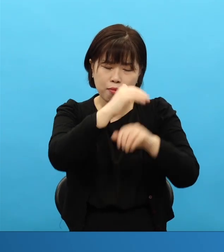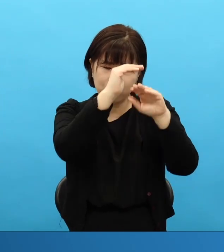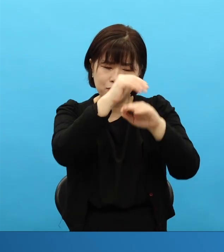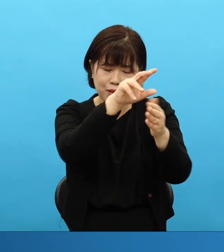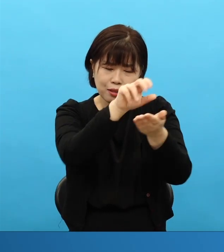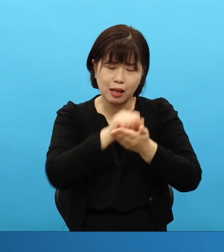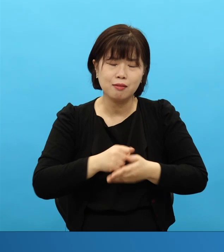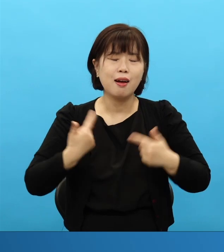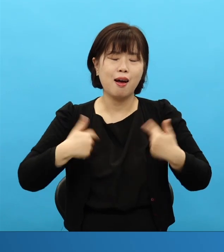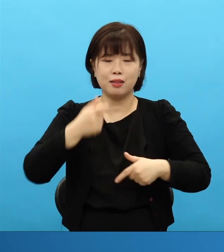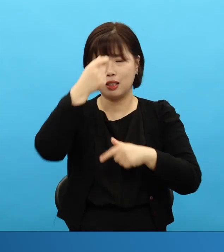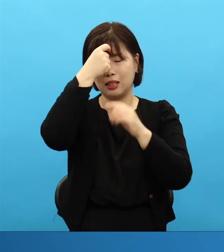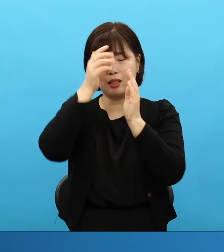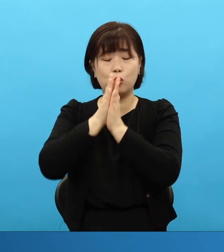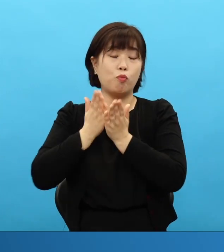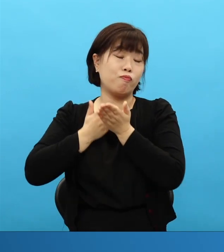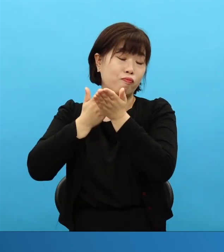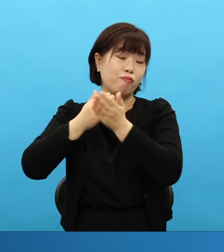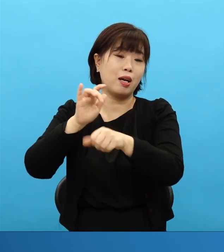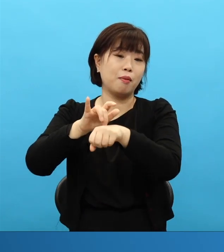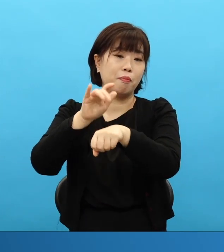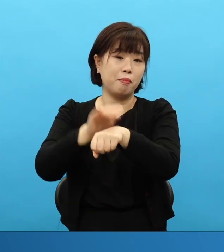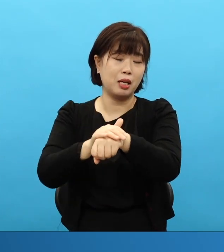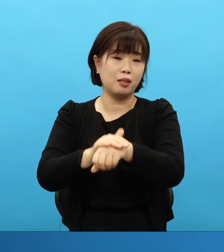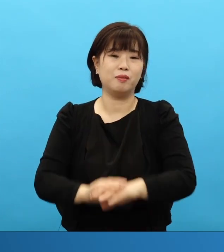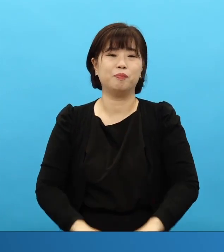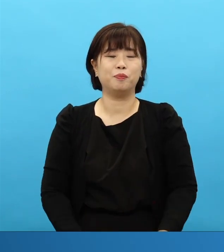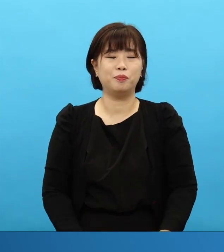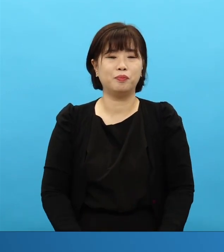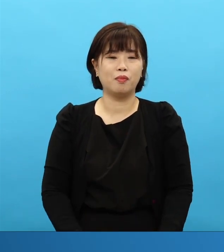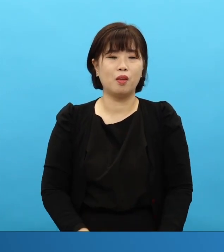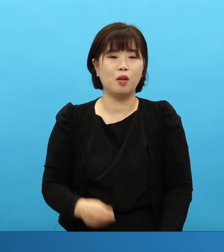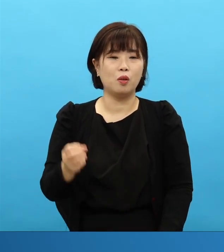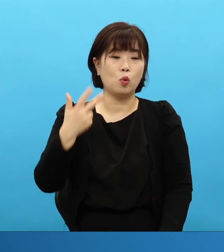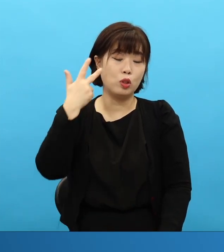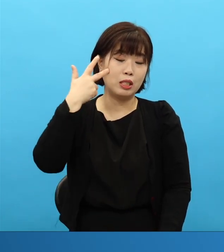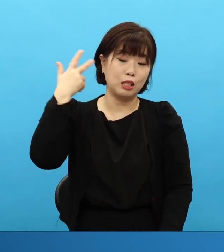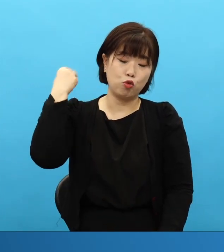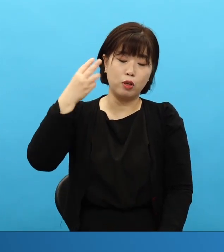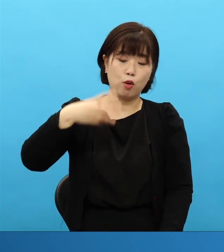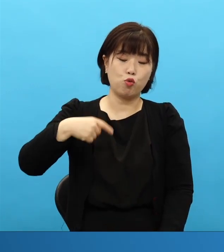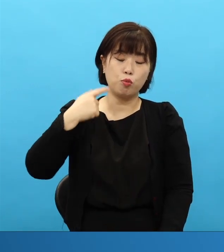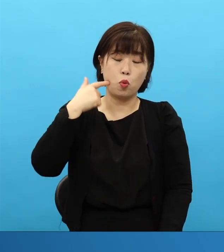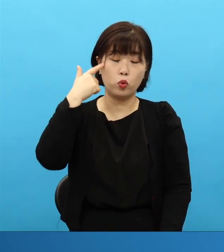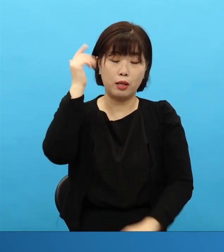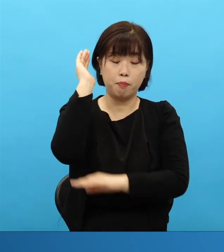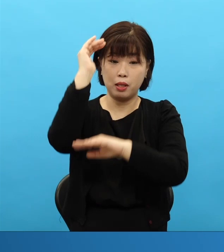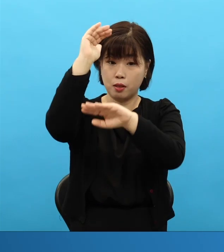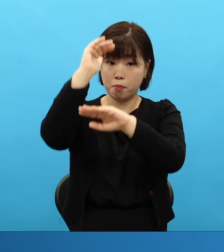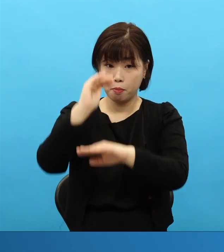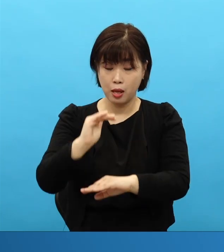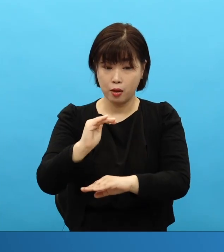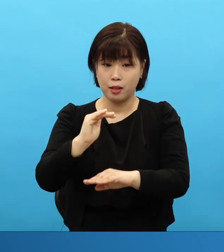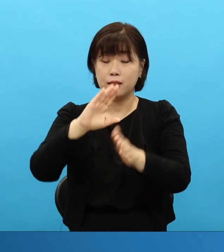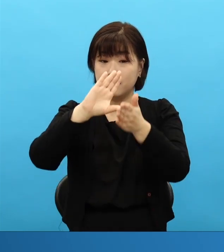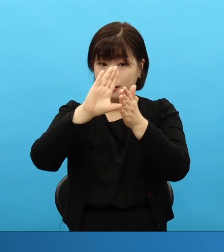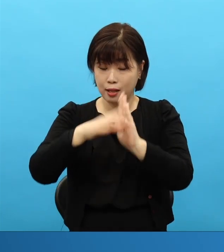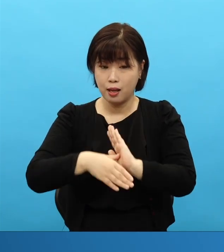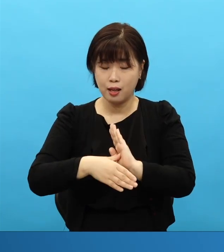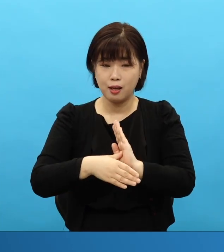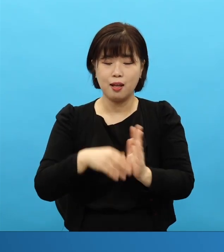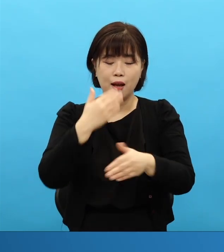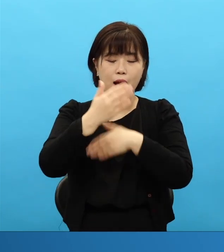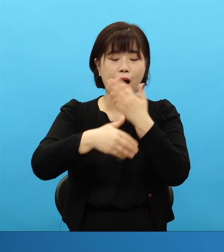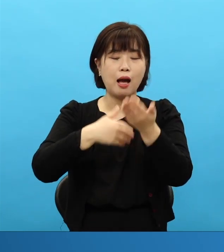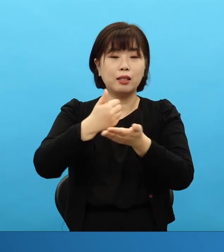유 목사님께서 강단에서 말씀하실 때 어떤 말씀을 하시냐면은 하나님이 주시는